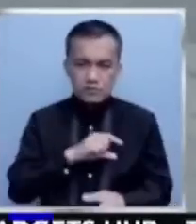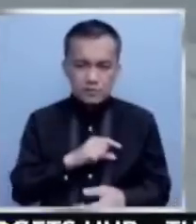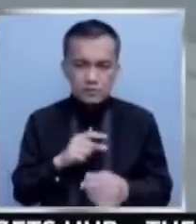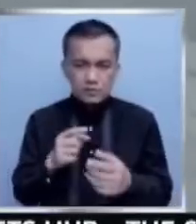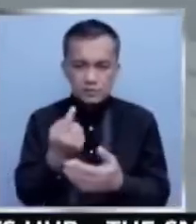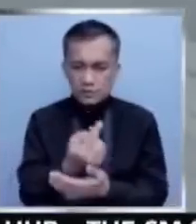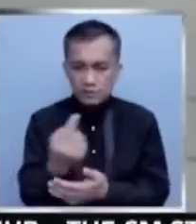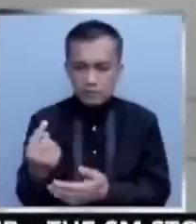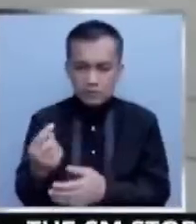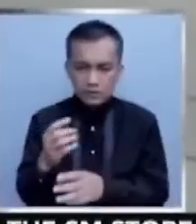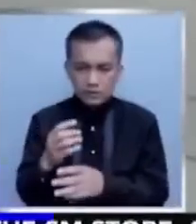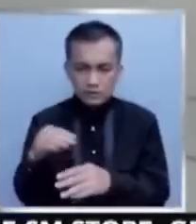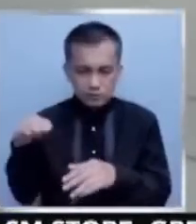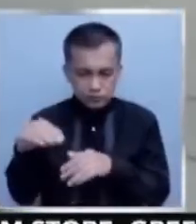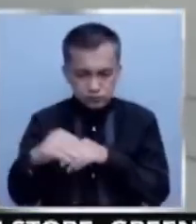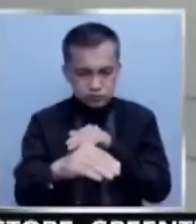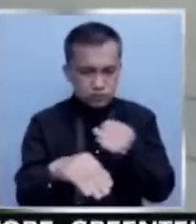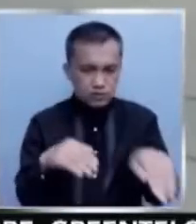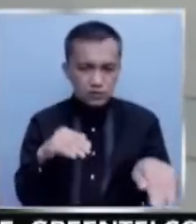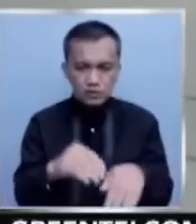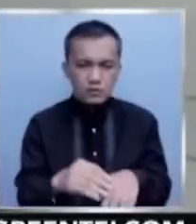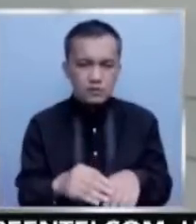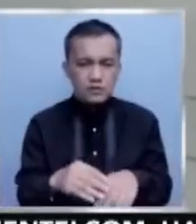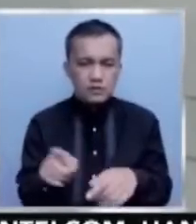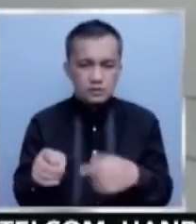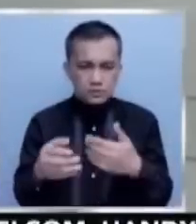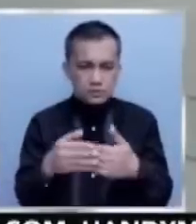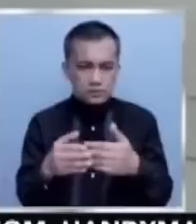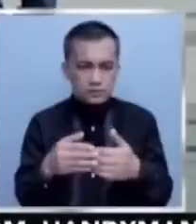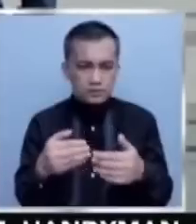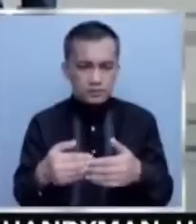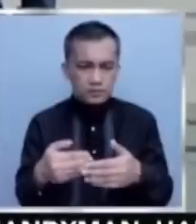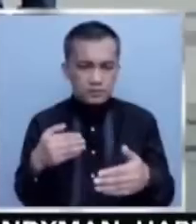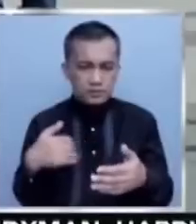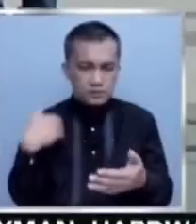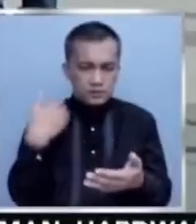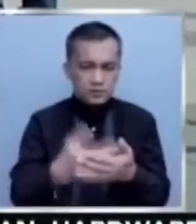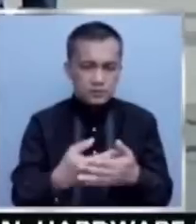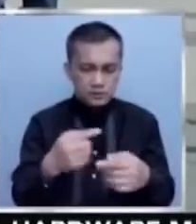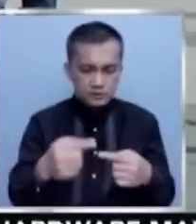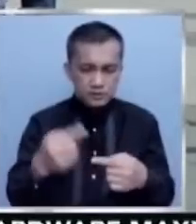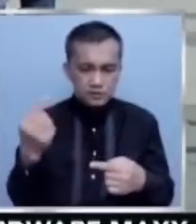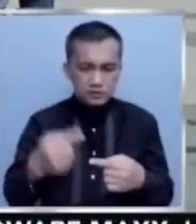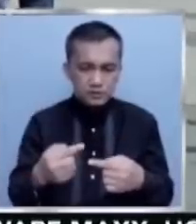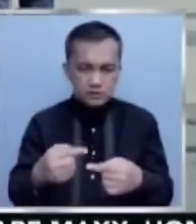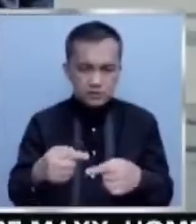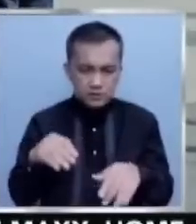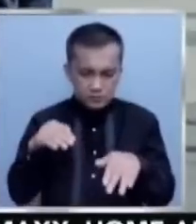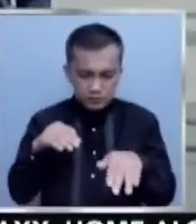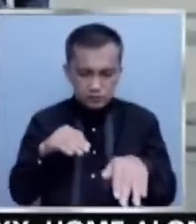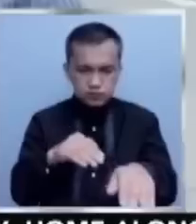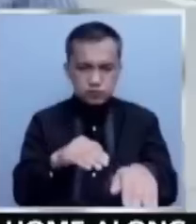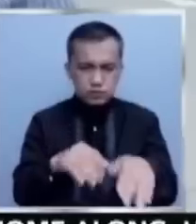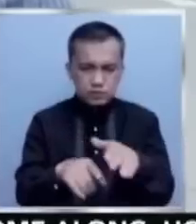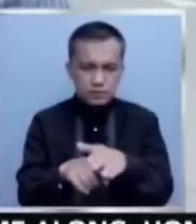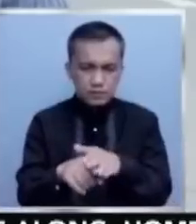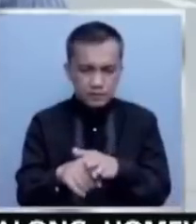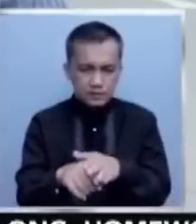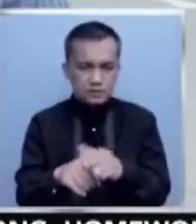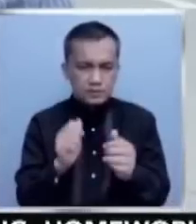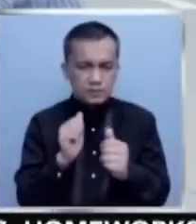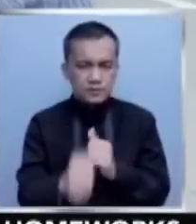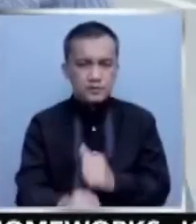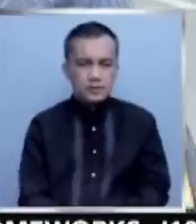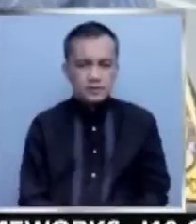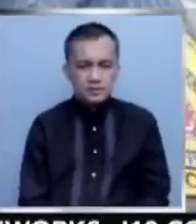sasakyang dumaraan. Ilang metro bago sumapit ang pinaka-checkpoint, pinapaminor na nila ang daraan. Pero in